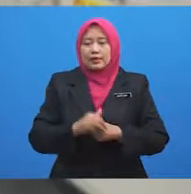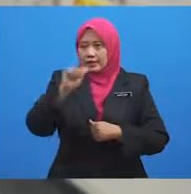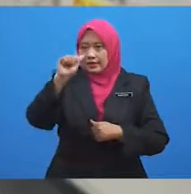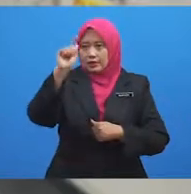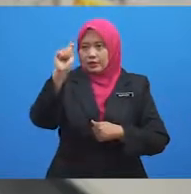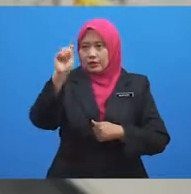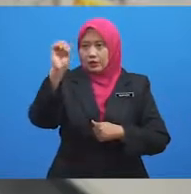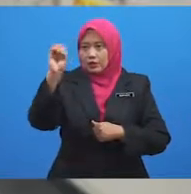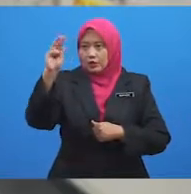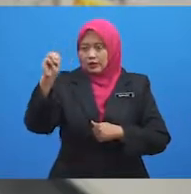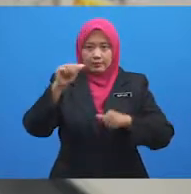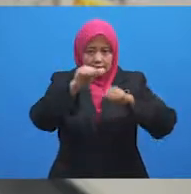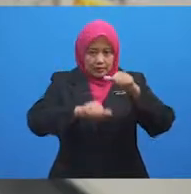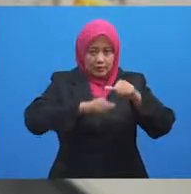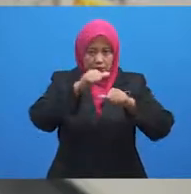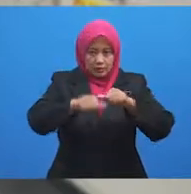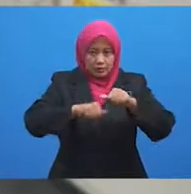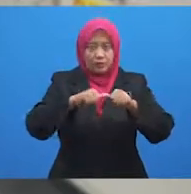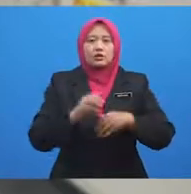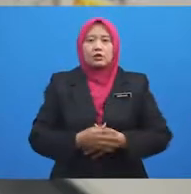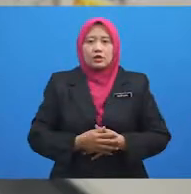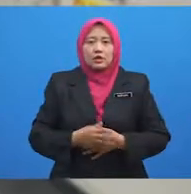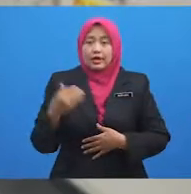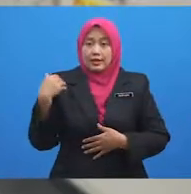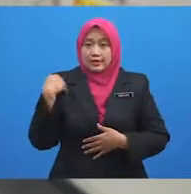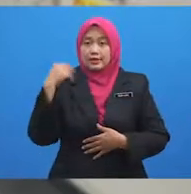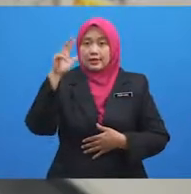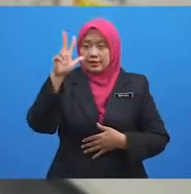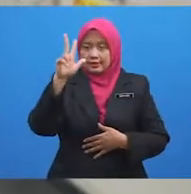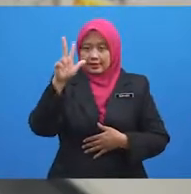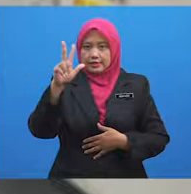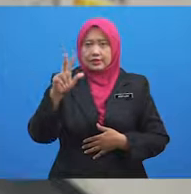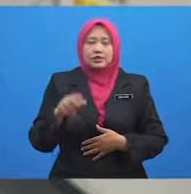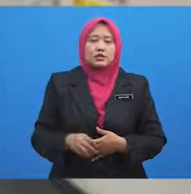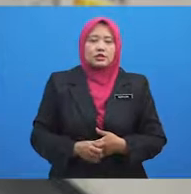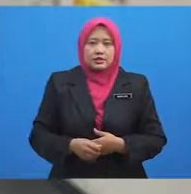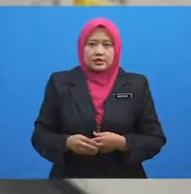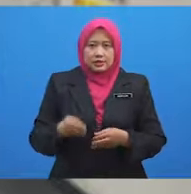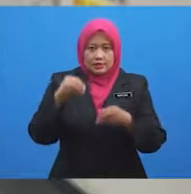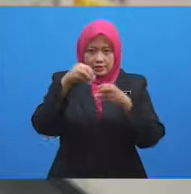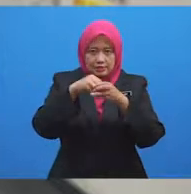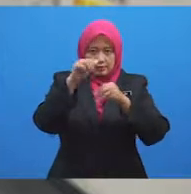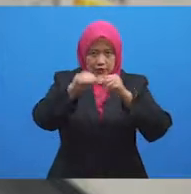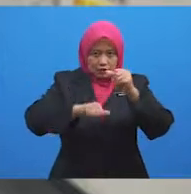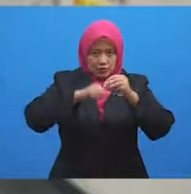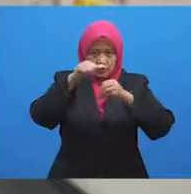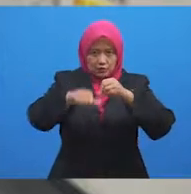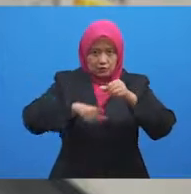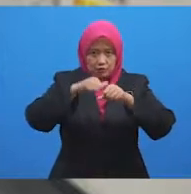tiga subatom, iaitu proton, elektron dan